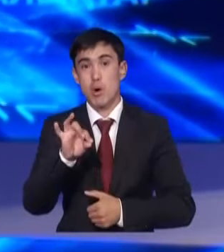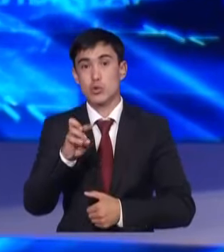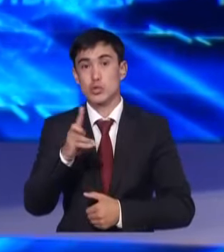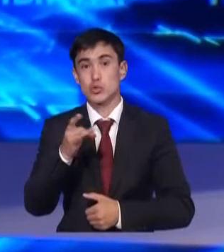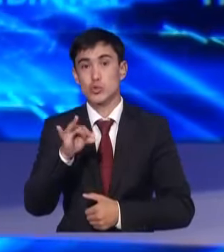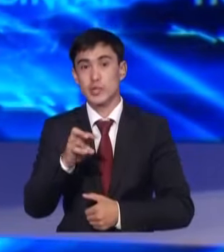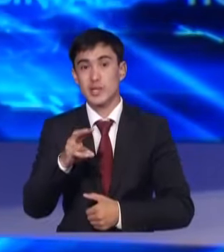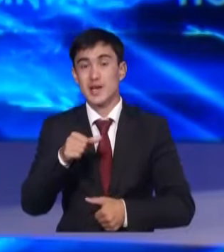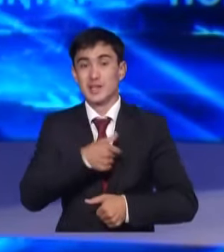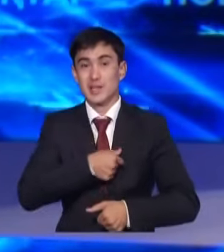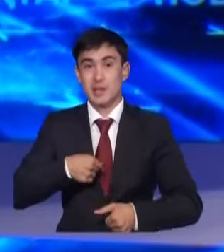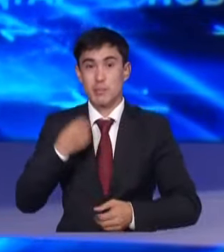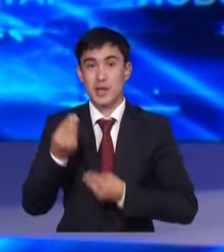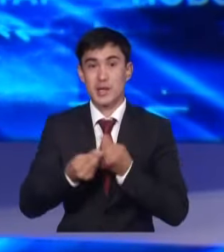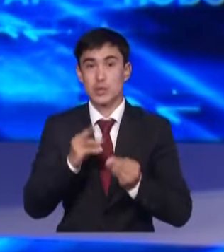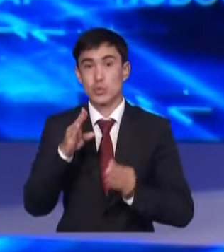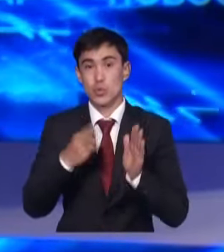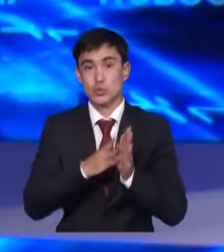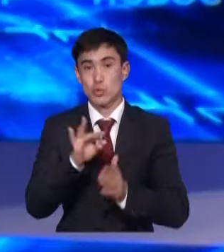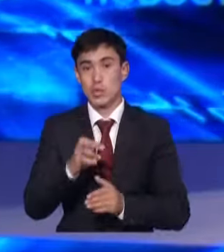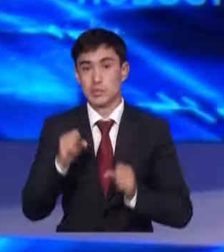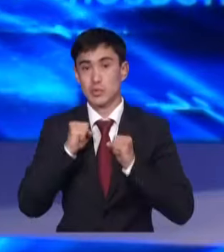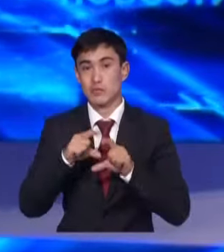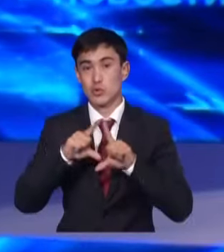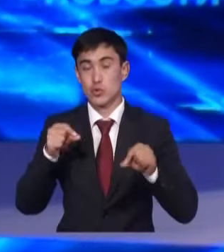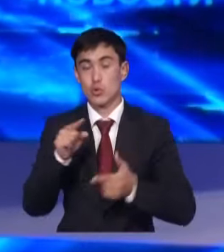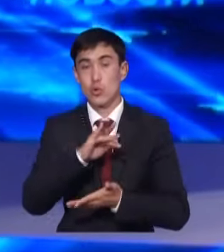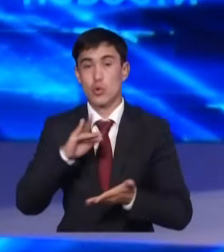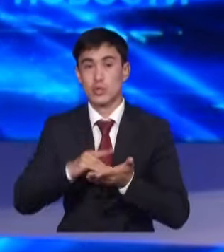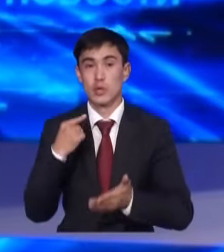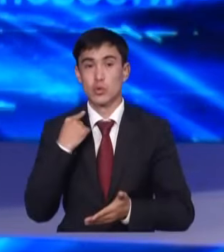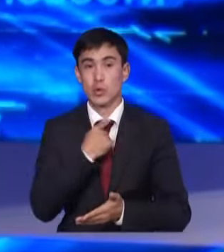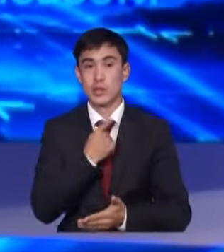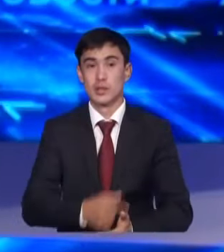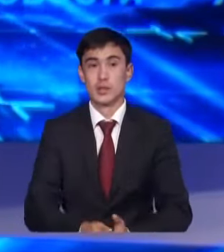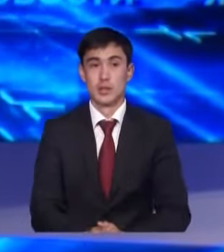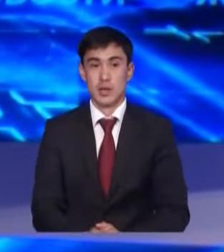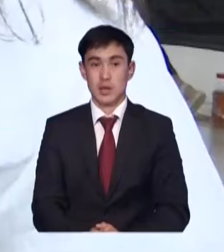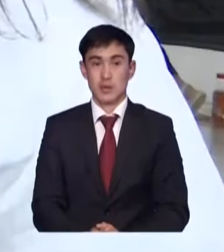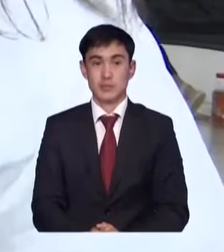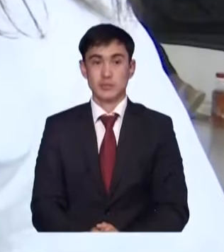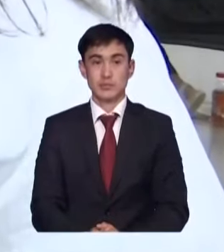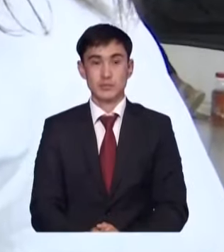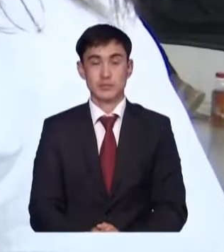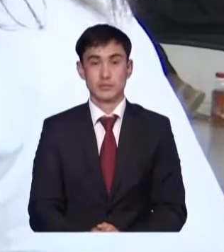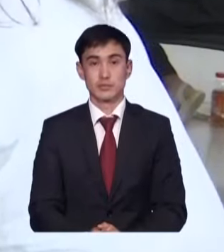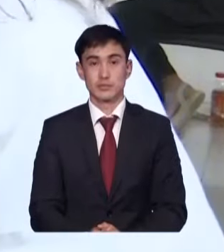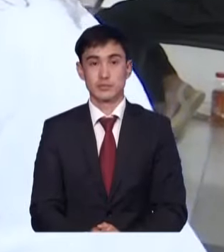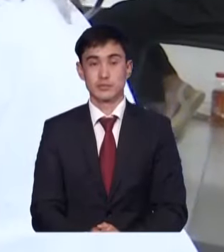Бауыржан Шурин, тренер по игре «Тоғызқұмалақ» спортивной школы города Талдыкурган.